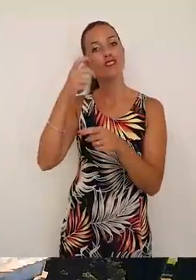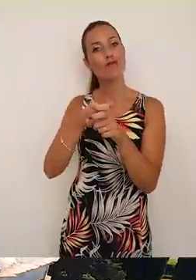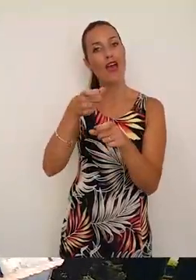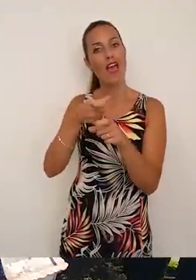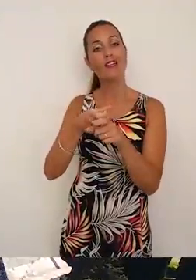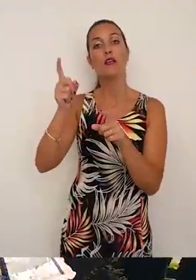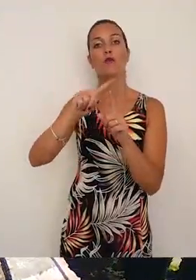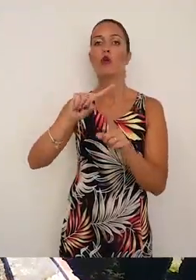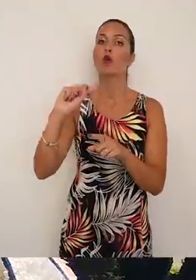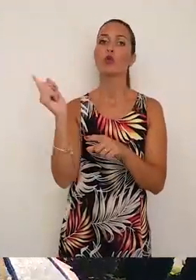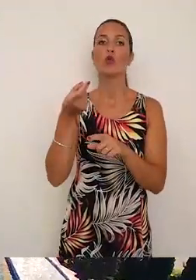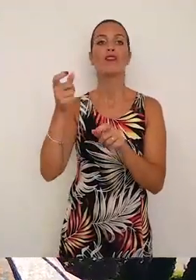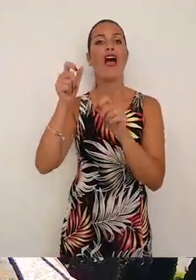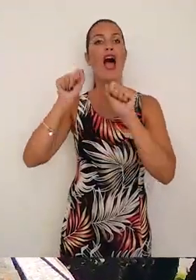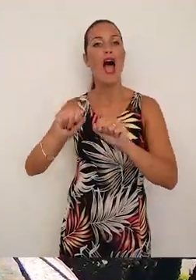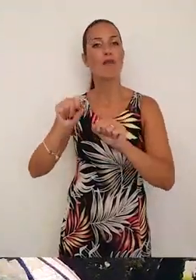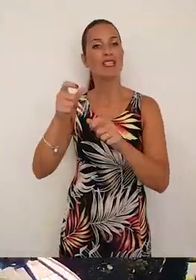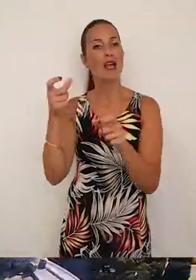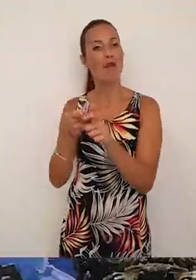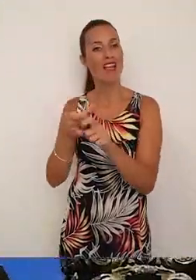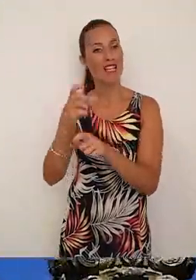alla devozione mariana degli abitanti.